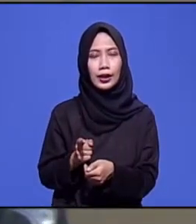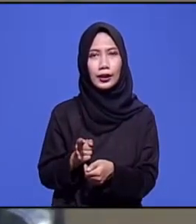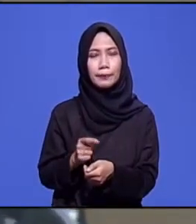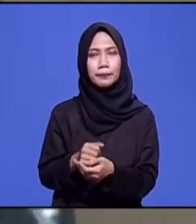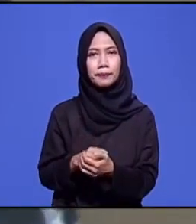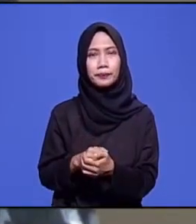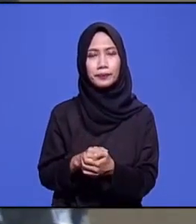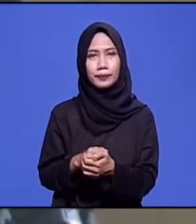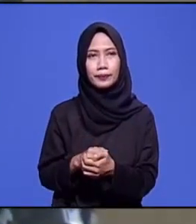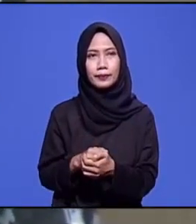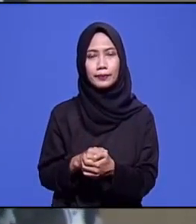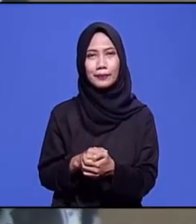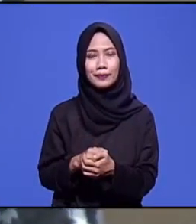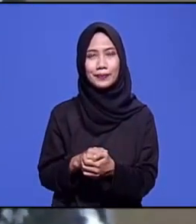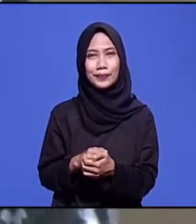suatu